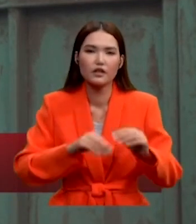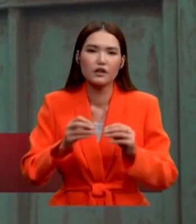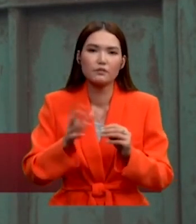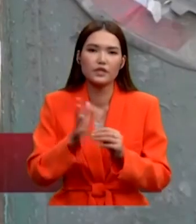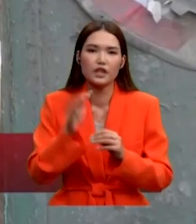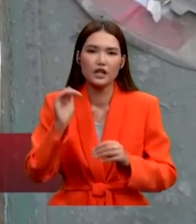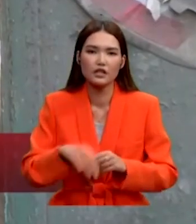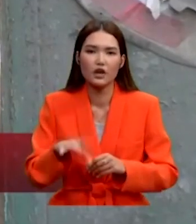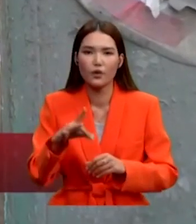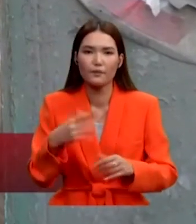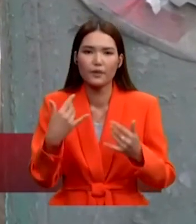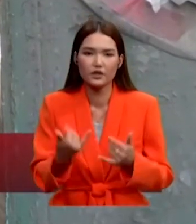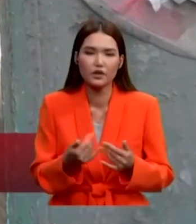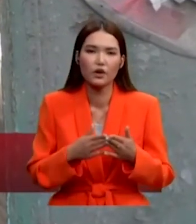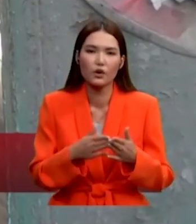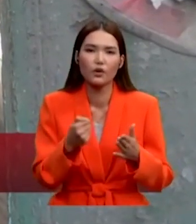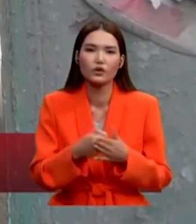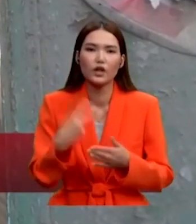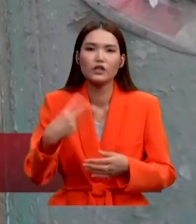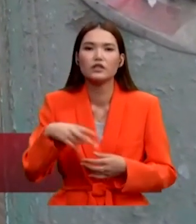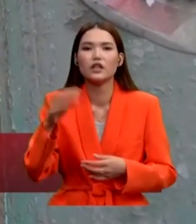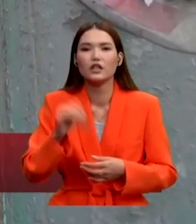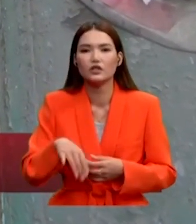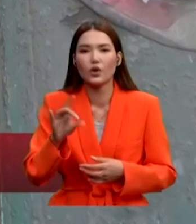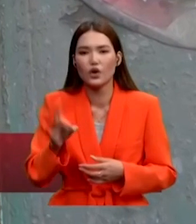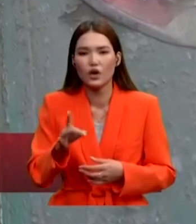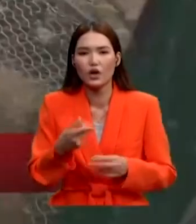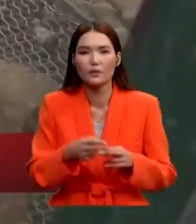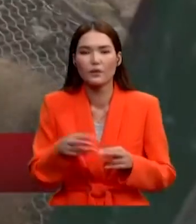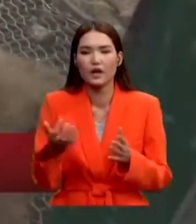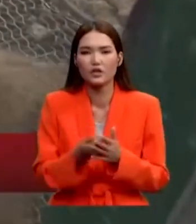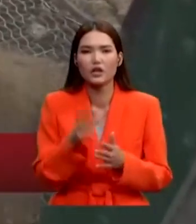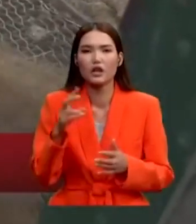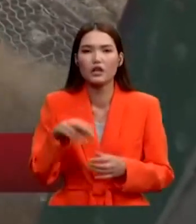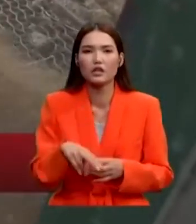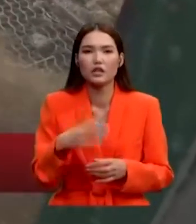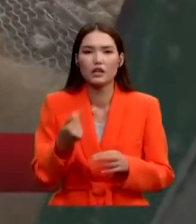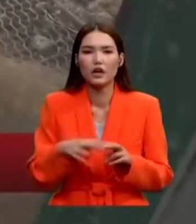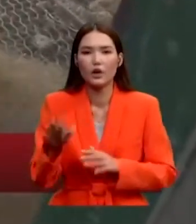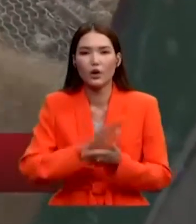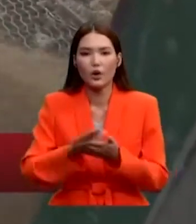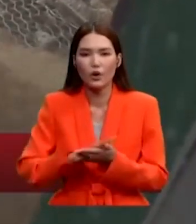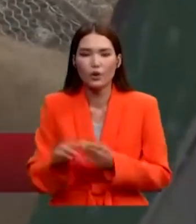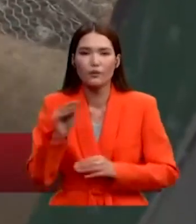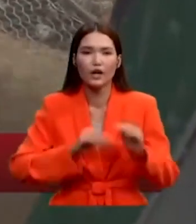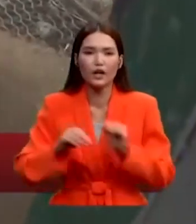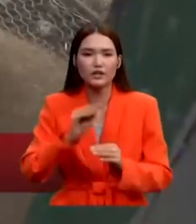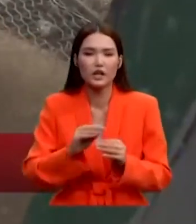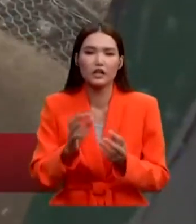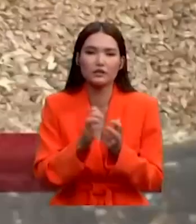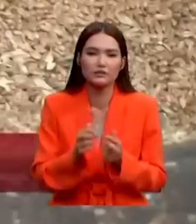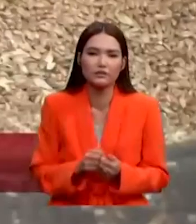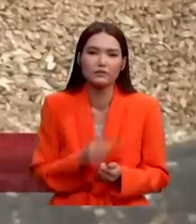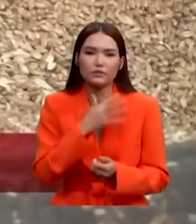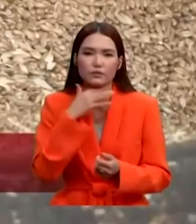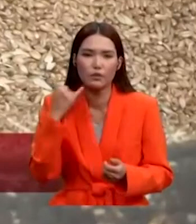тысяч рублей, то сейчас доходит до 20 тысяч. И это без учета НДС. До начала уборки кустанайские зернопереработчики на фоне